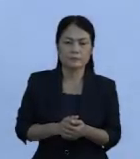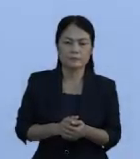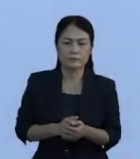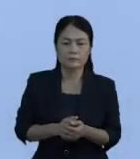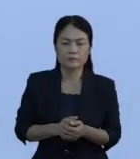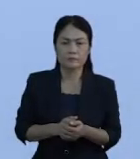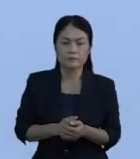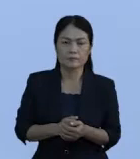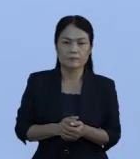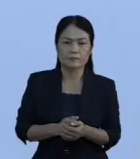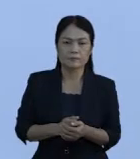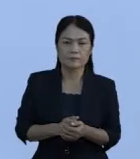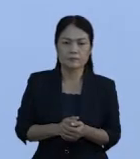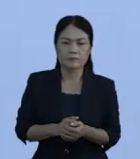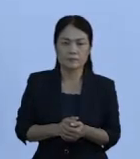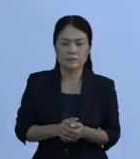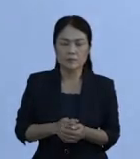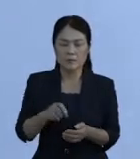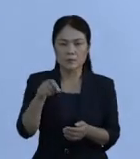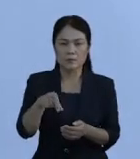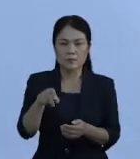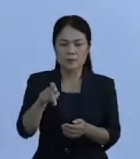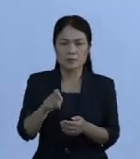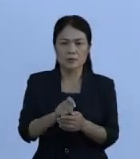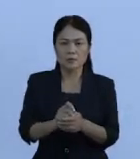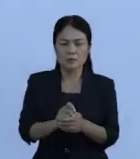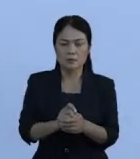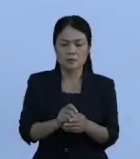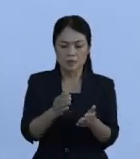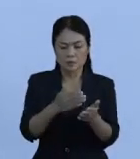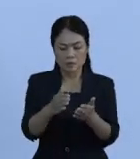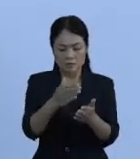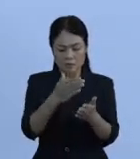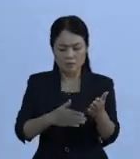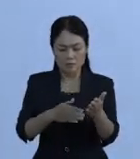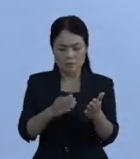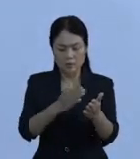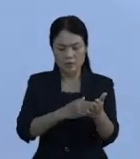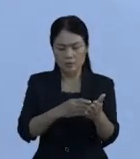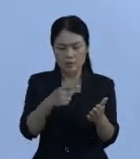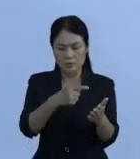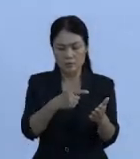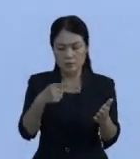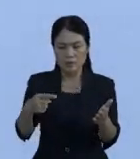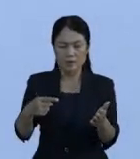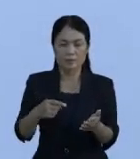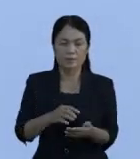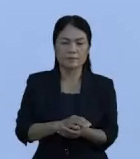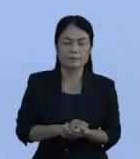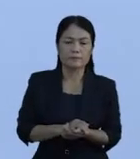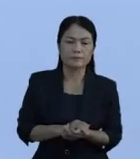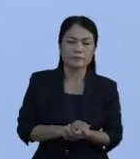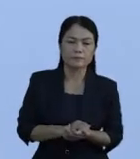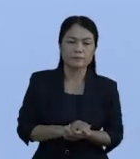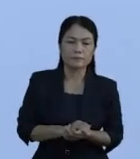con mơ cú lược dọc chùm nuôn có ca bằng cột trăm tổng liền ở con